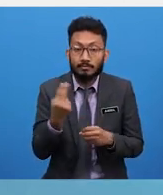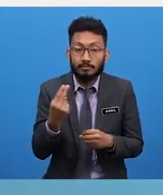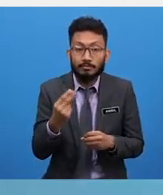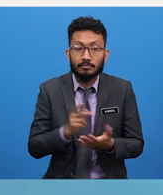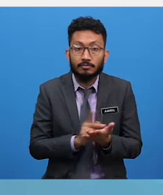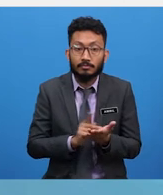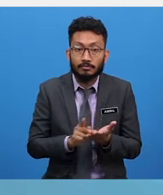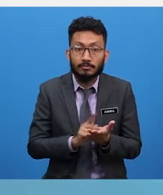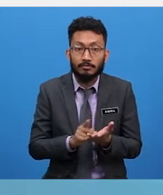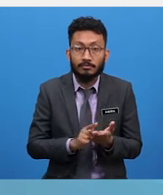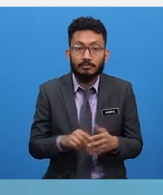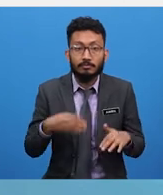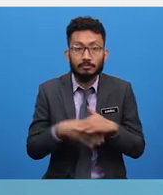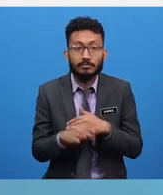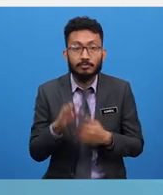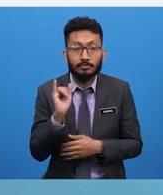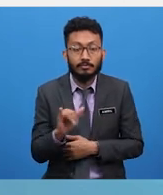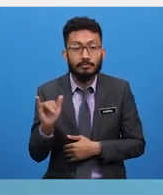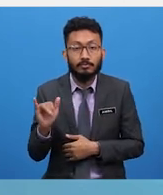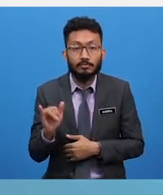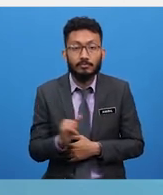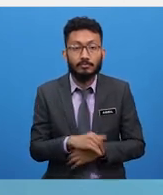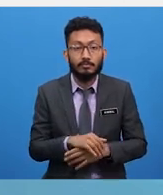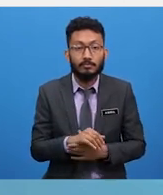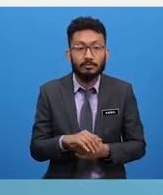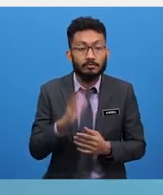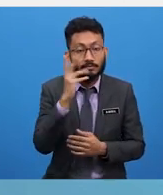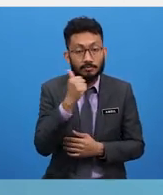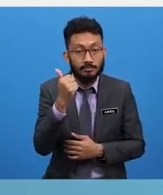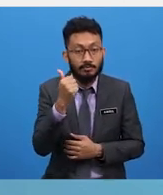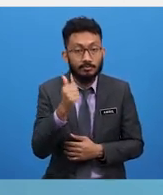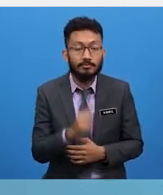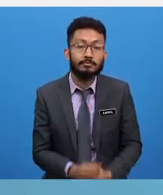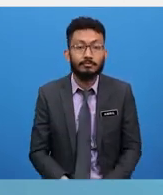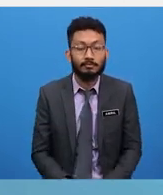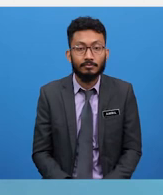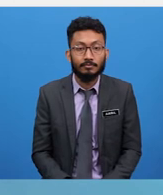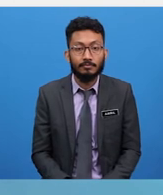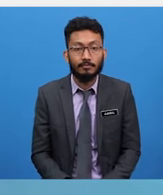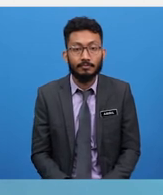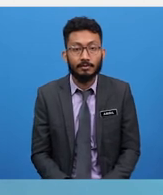kesan jalinan yang spontan dan menarik.